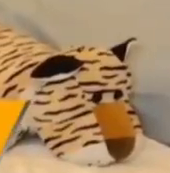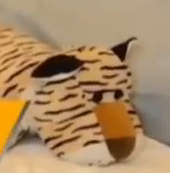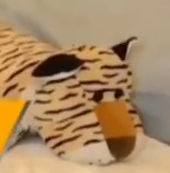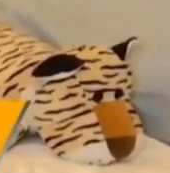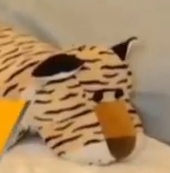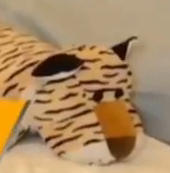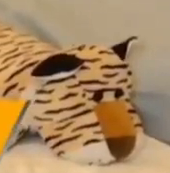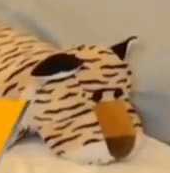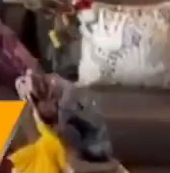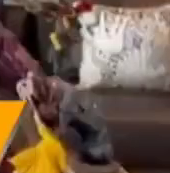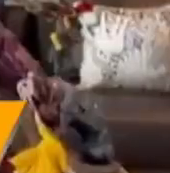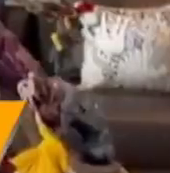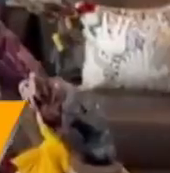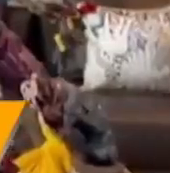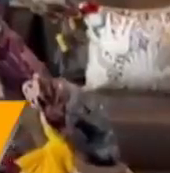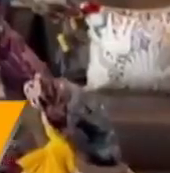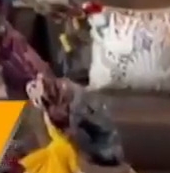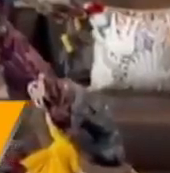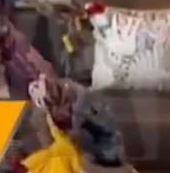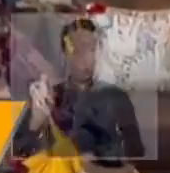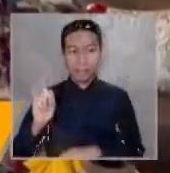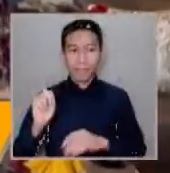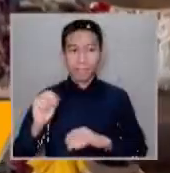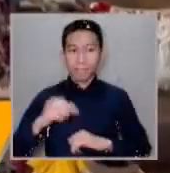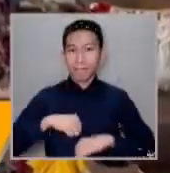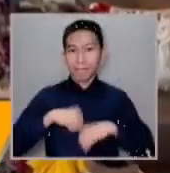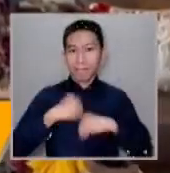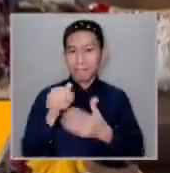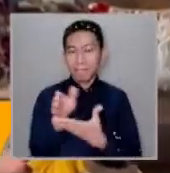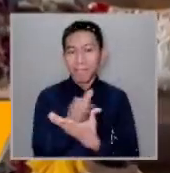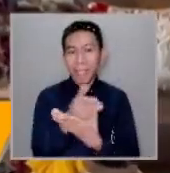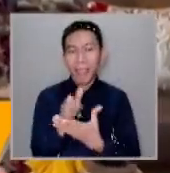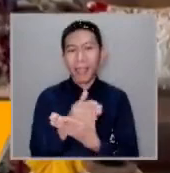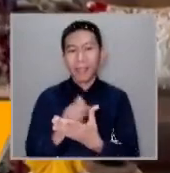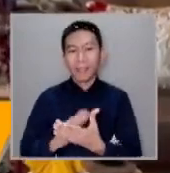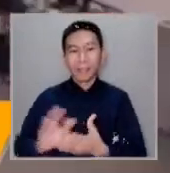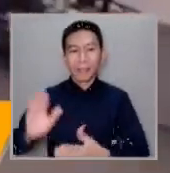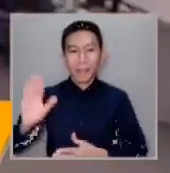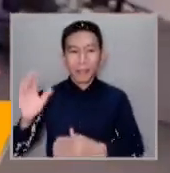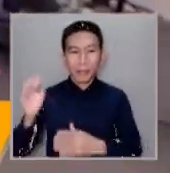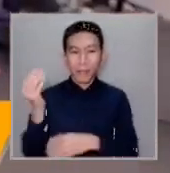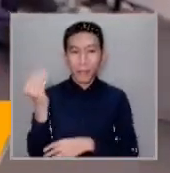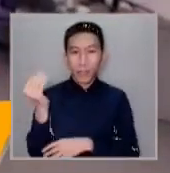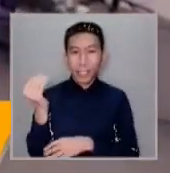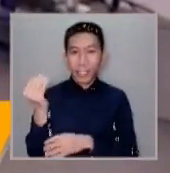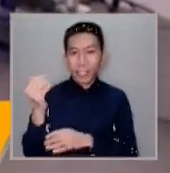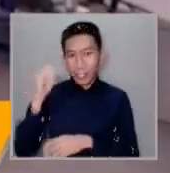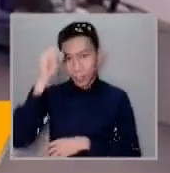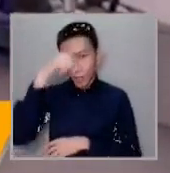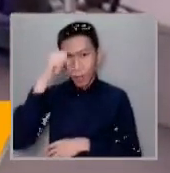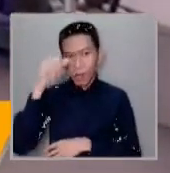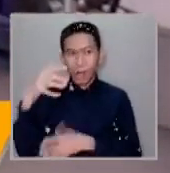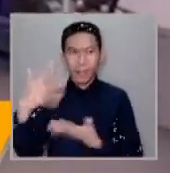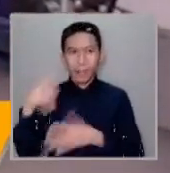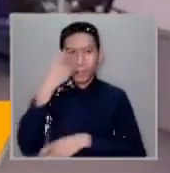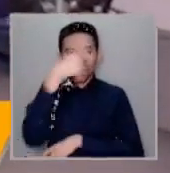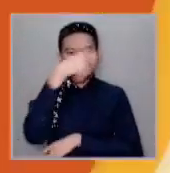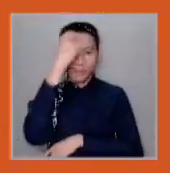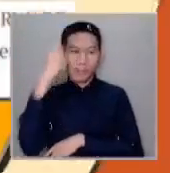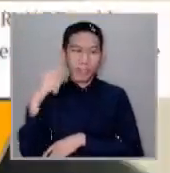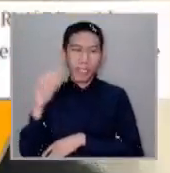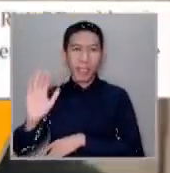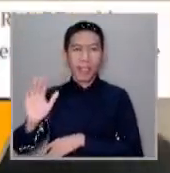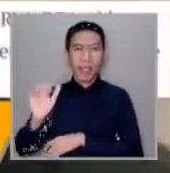na ibinahagi ni Alden Richards na nakapagtapos na ng kolehiyo ang 24 na mga scholar ng kanyang AR Foundation